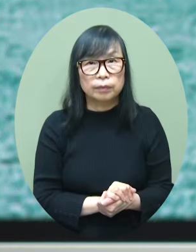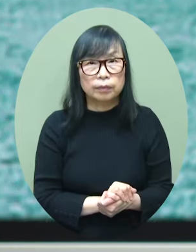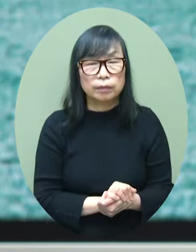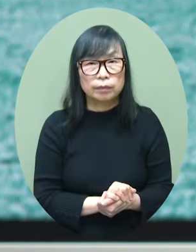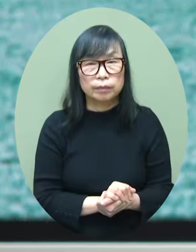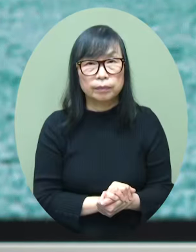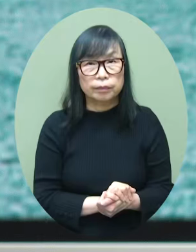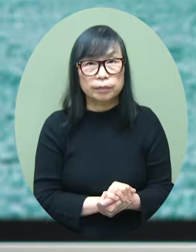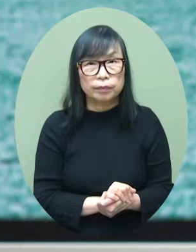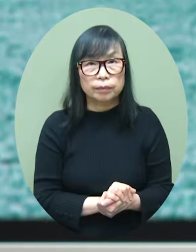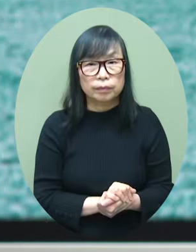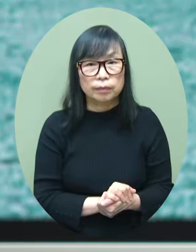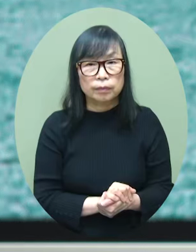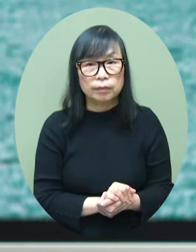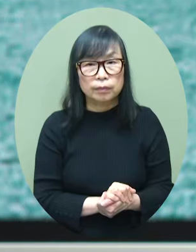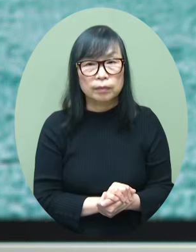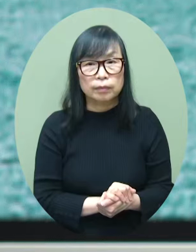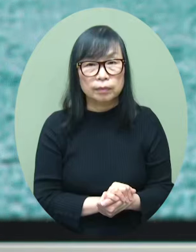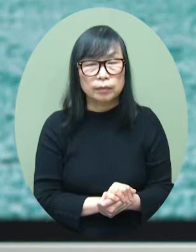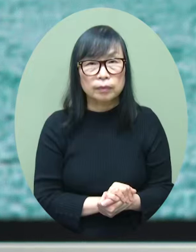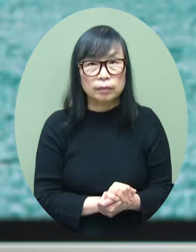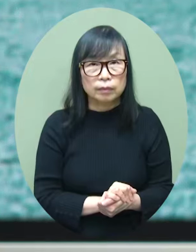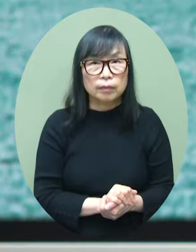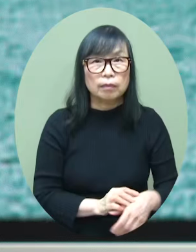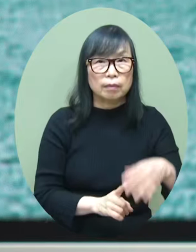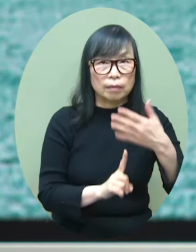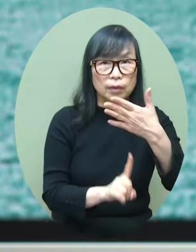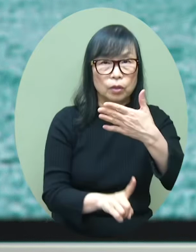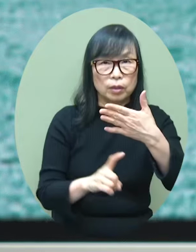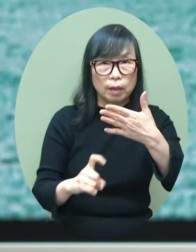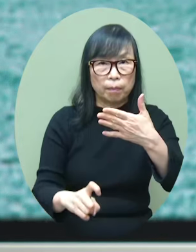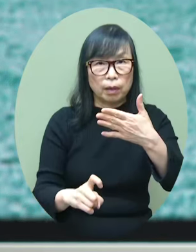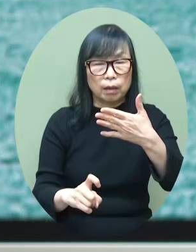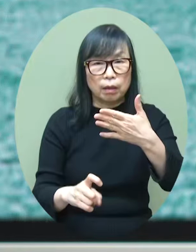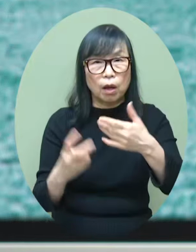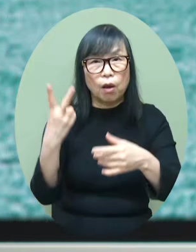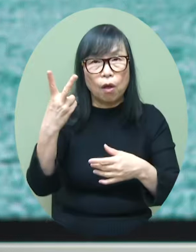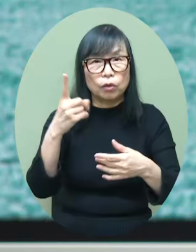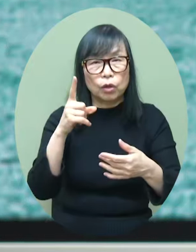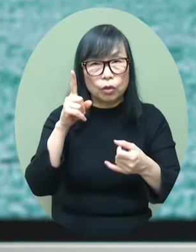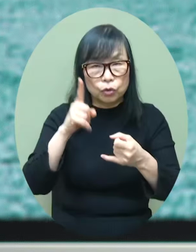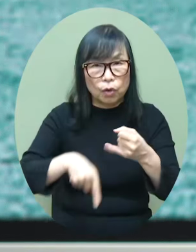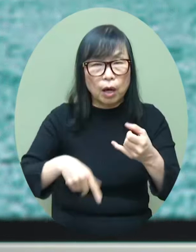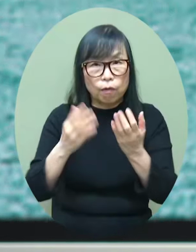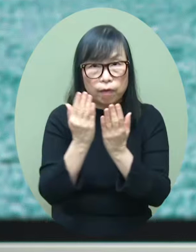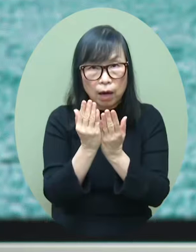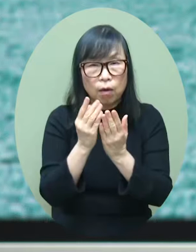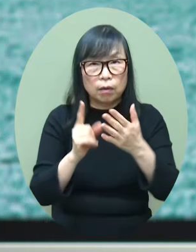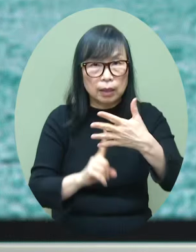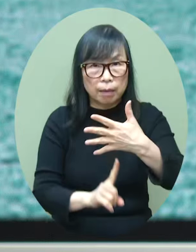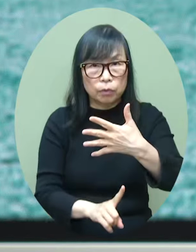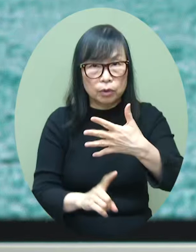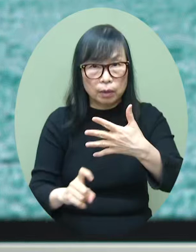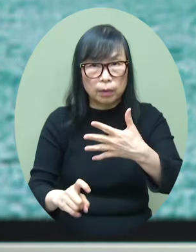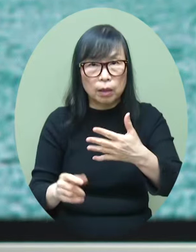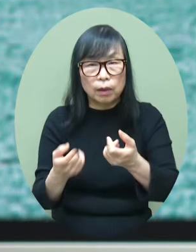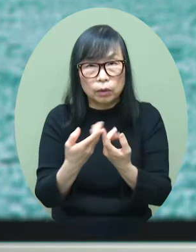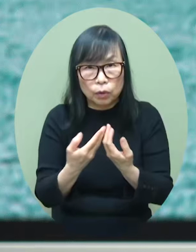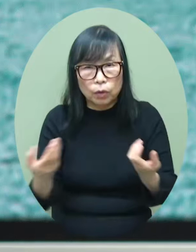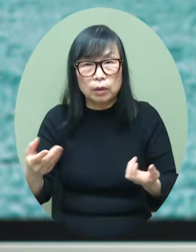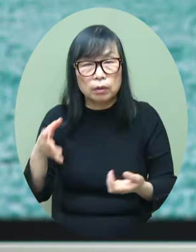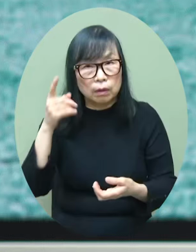一個呢都是十九號最後一日翻，兩個都是十九號最後一日翻學，都距離而家有幾日嘅啦